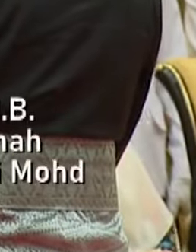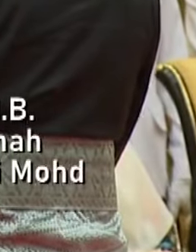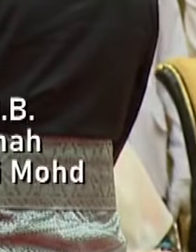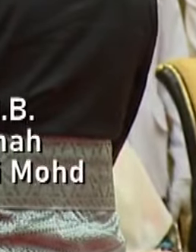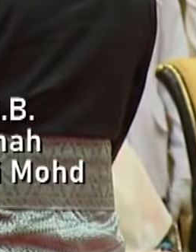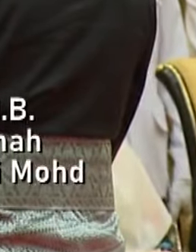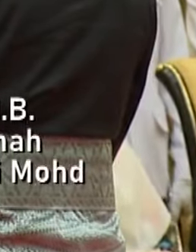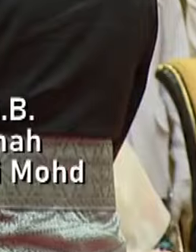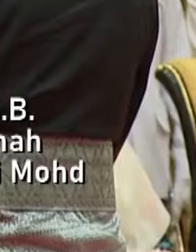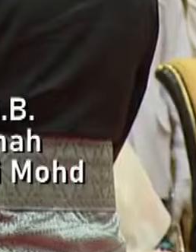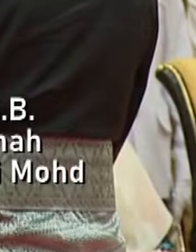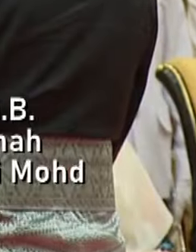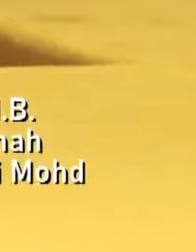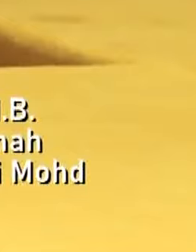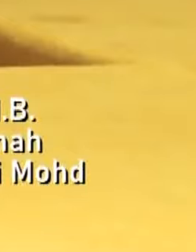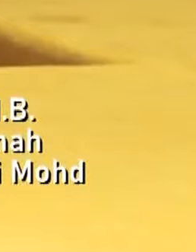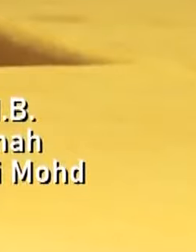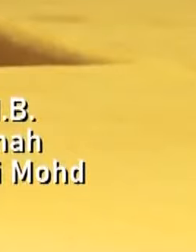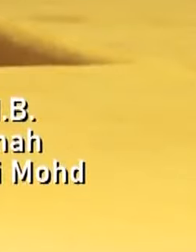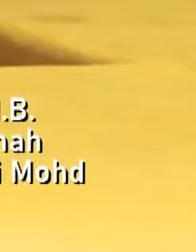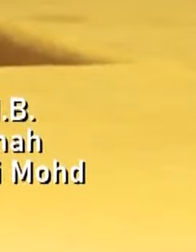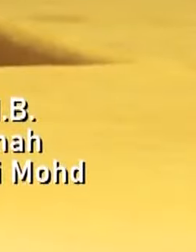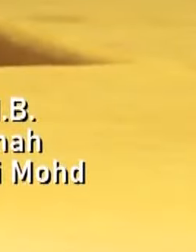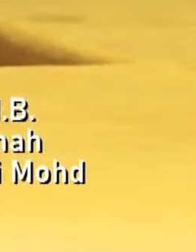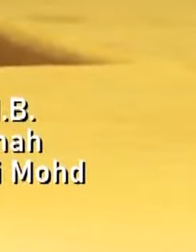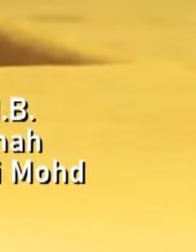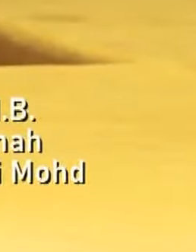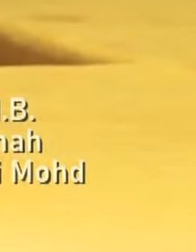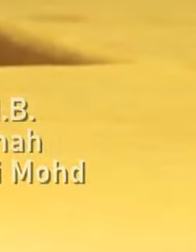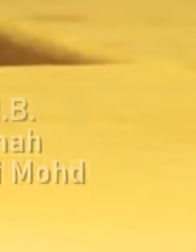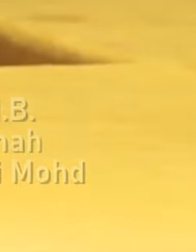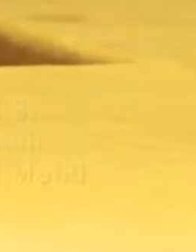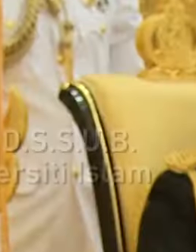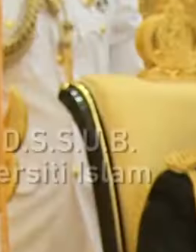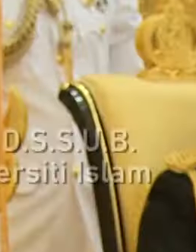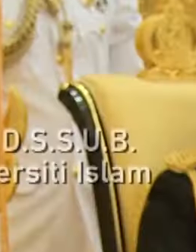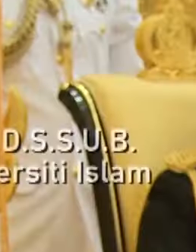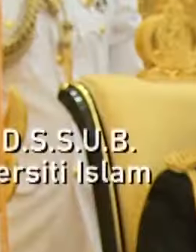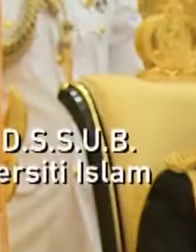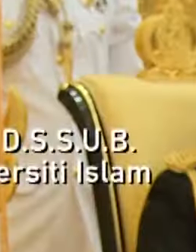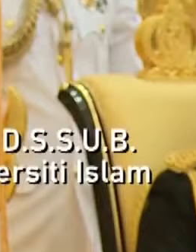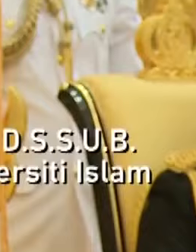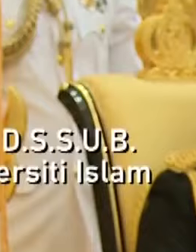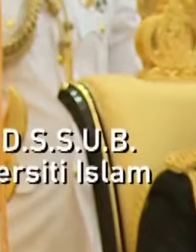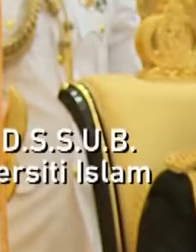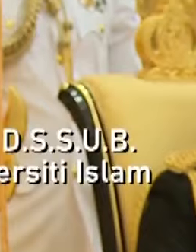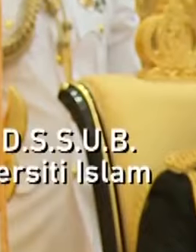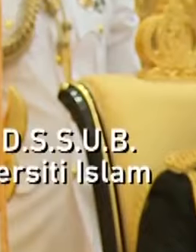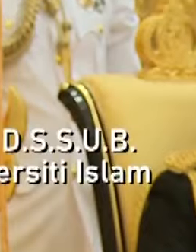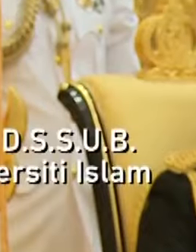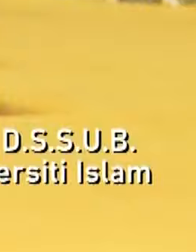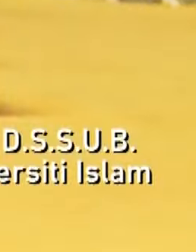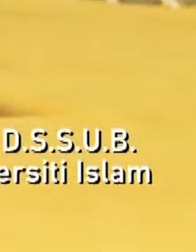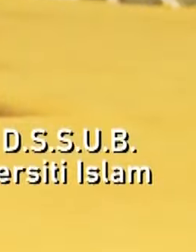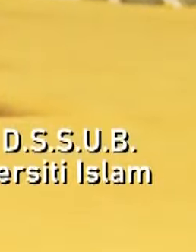termasuk mereka yang bertugas di luar negara, di atas sumbangan dan sokongan